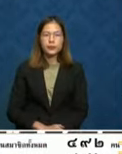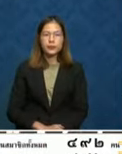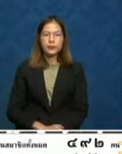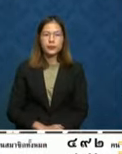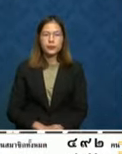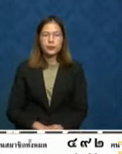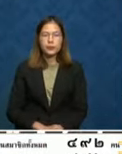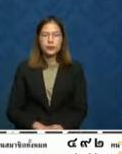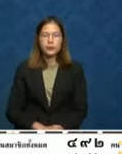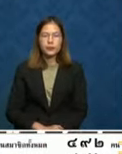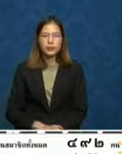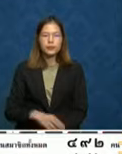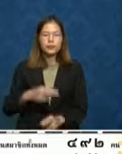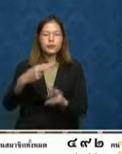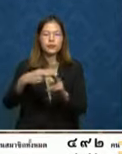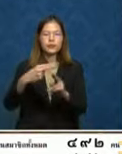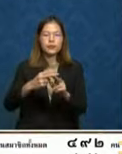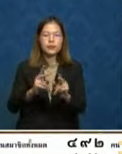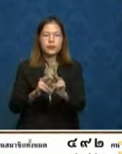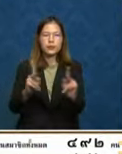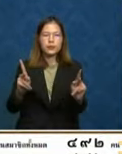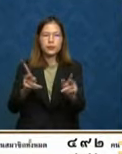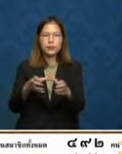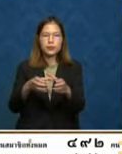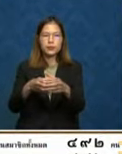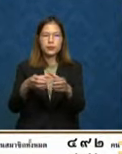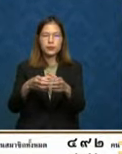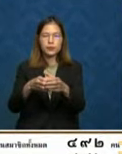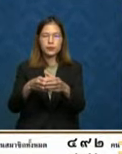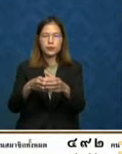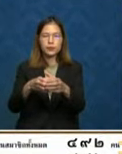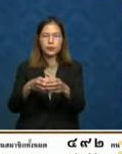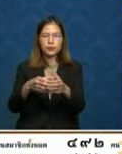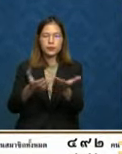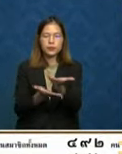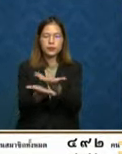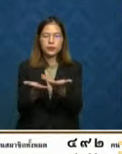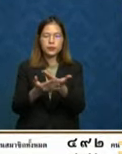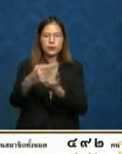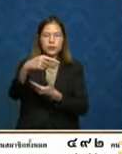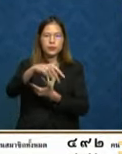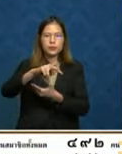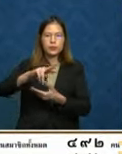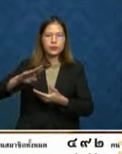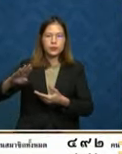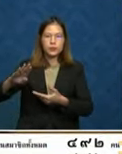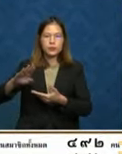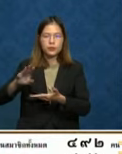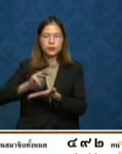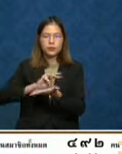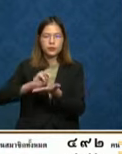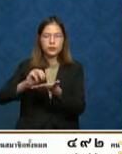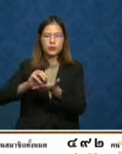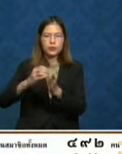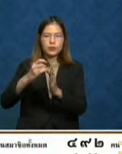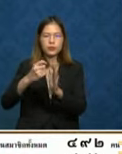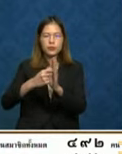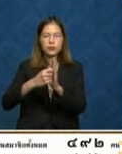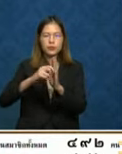ฮะรายชื่อคณะกรรมาธิการวิสามัญพิจารณาร่างพระราชบัญญัติมหาวิทยาลัย